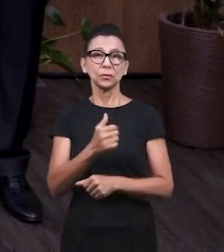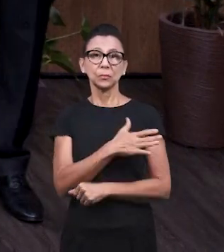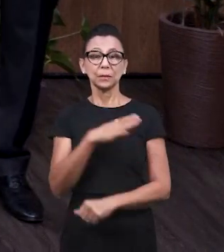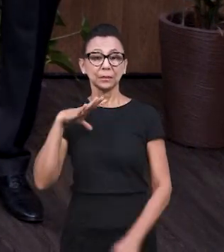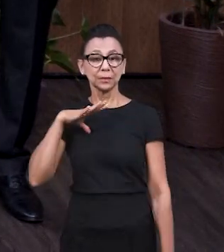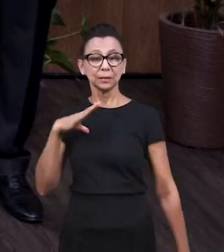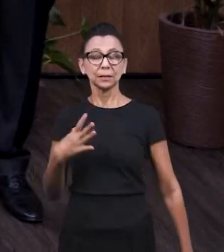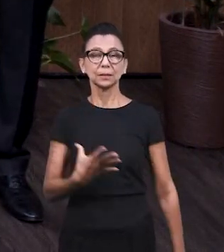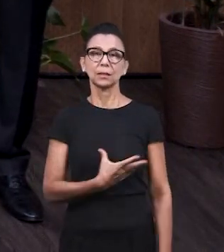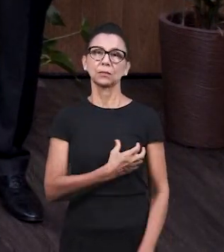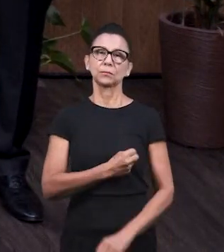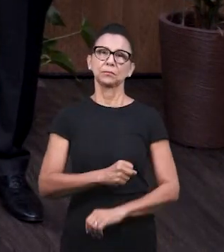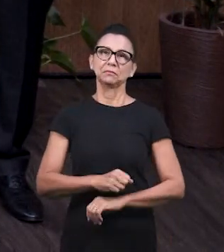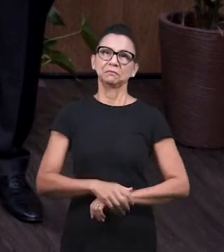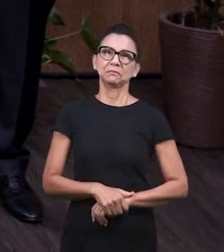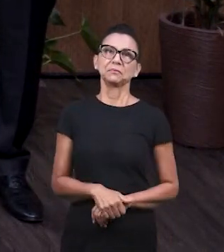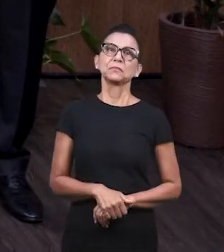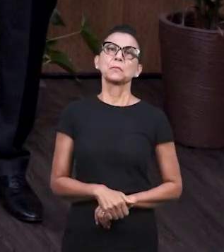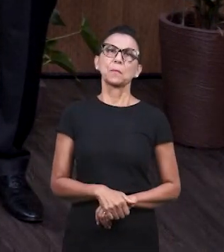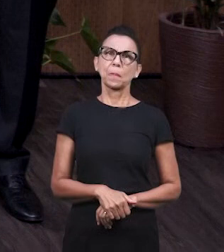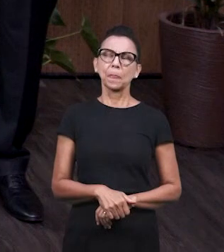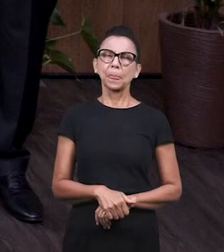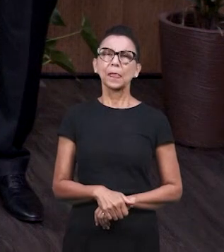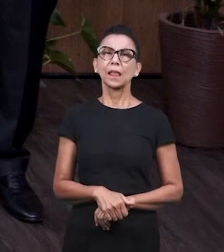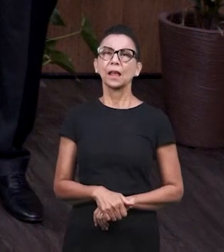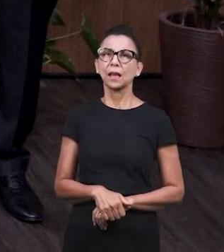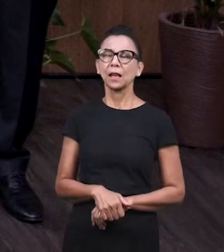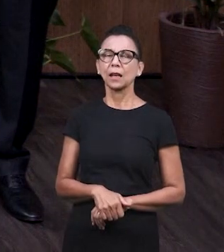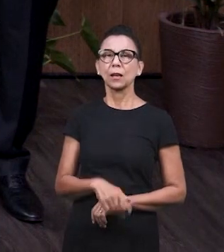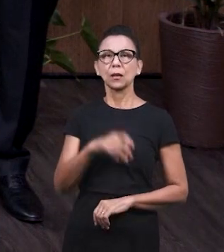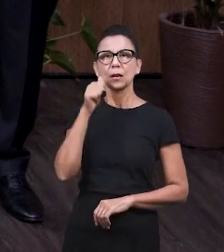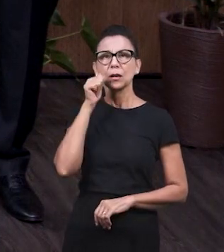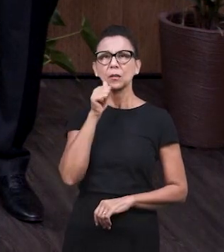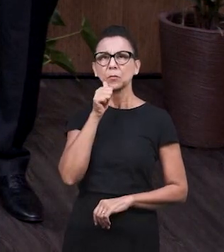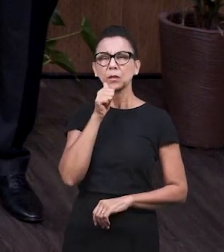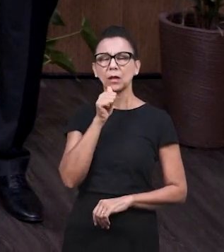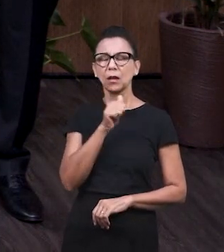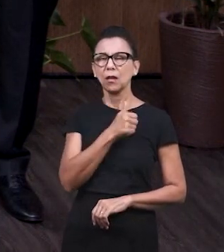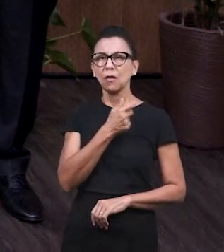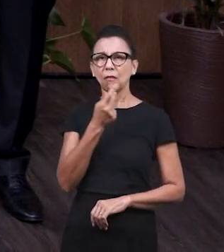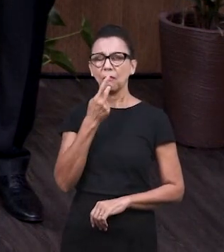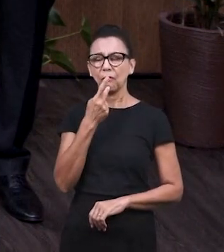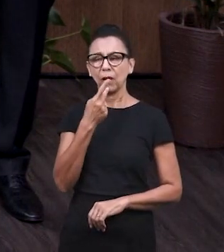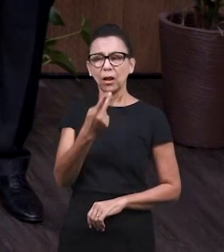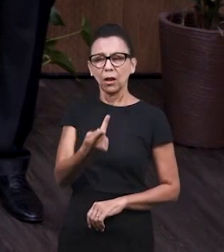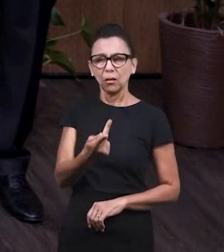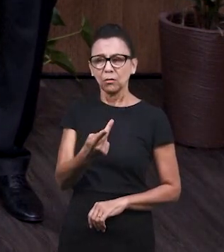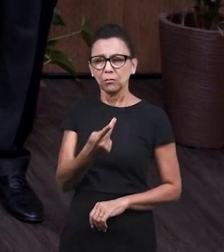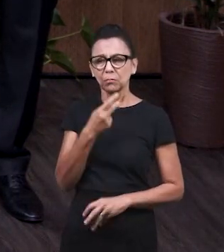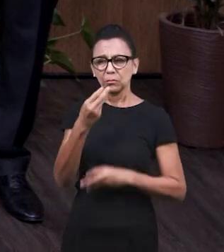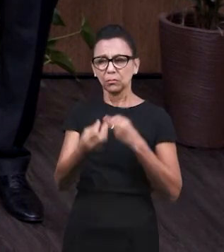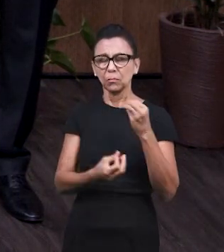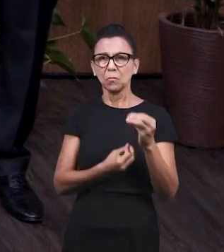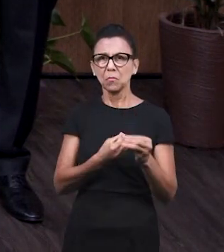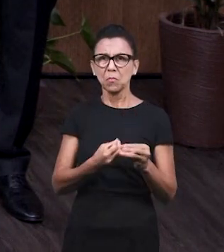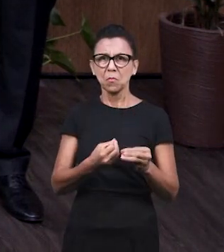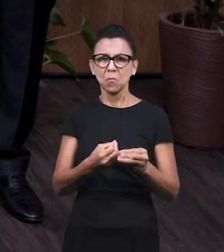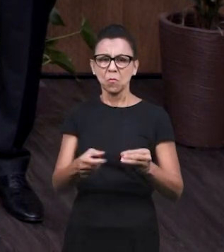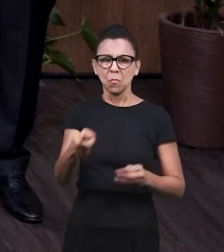La femme, elle a argumenté, le puits est profond. Le Seigneur Jésus savait que le puits était profond,